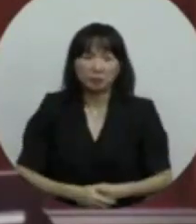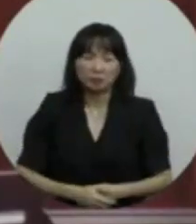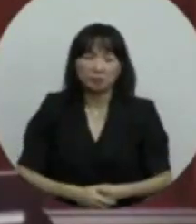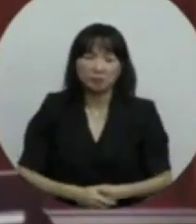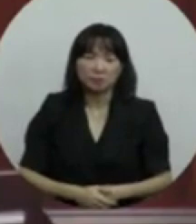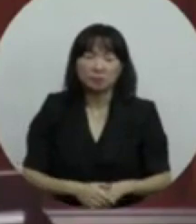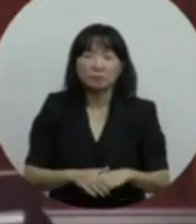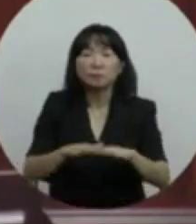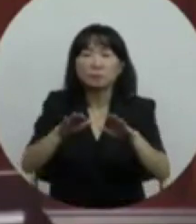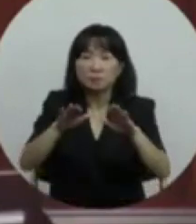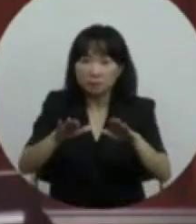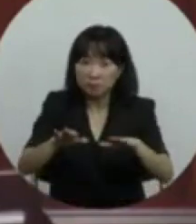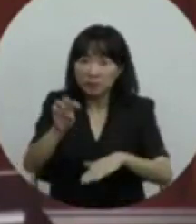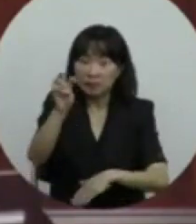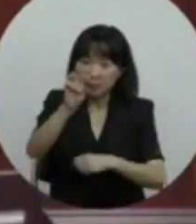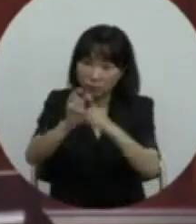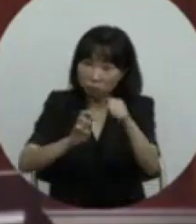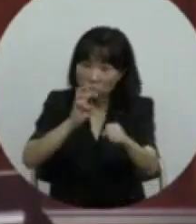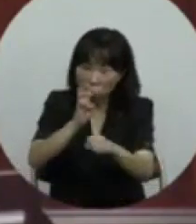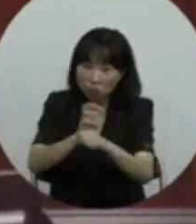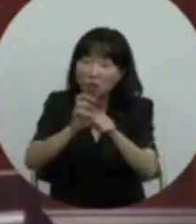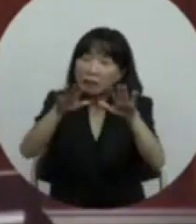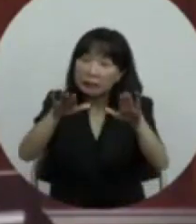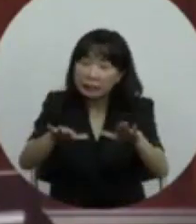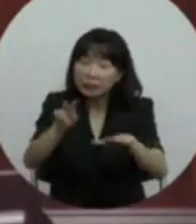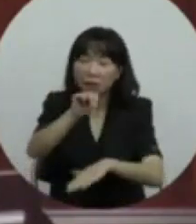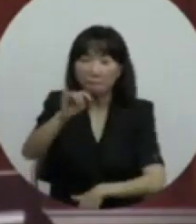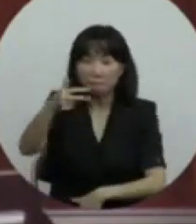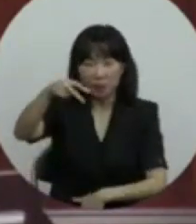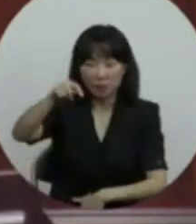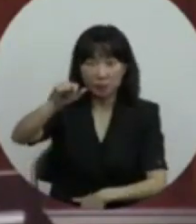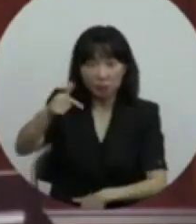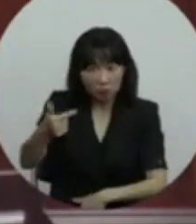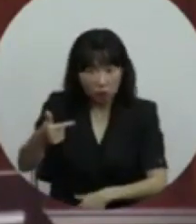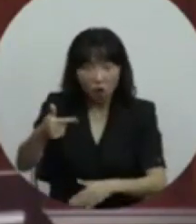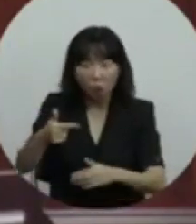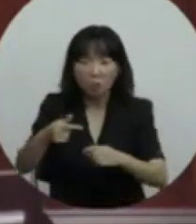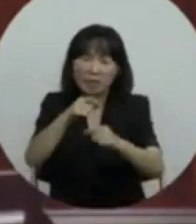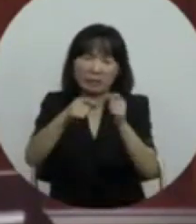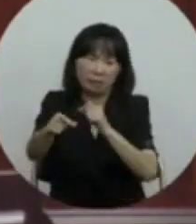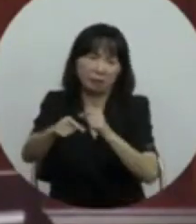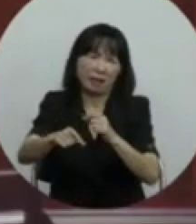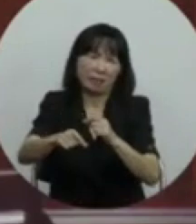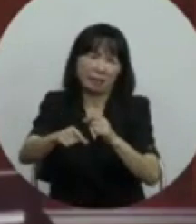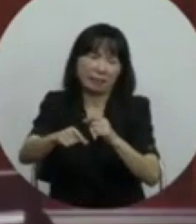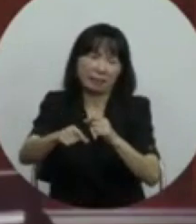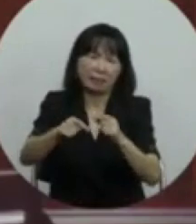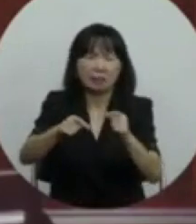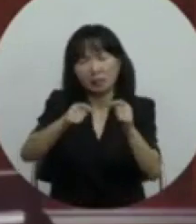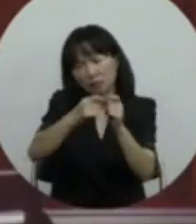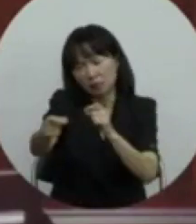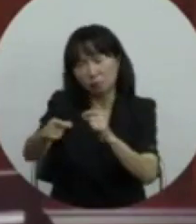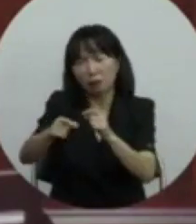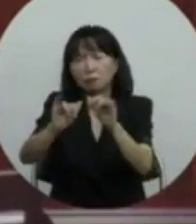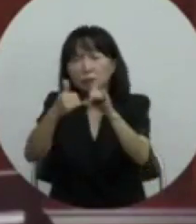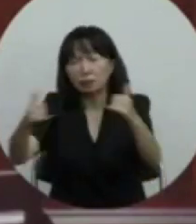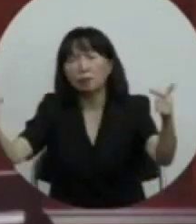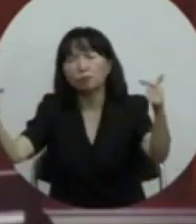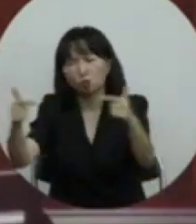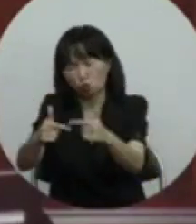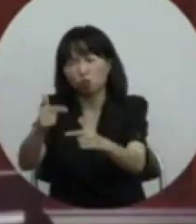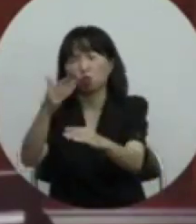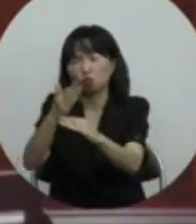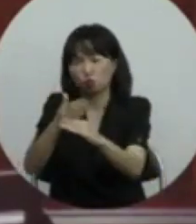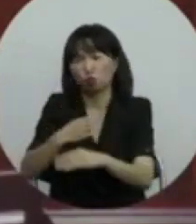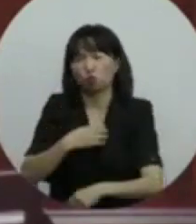민선지방자치제가 시작되고 30주년을 맞이하고 있는 지금 우리는 인구가 감소하는 지방소멸의 위기를 맞고 있습니다.